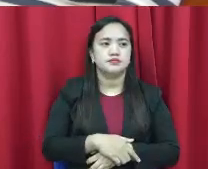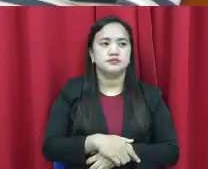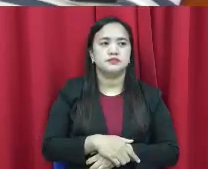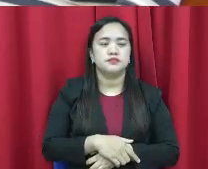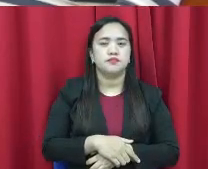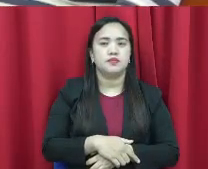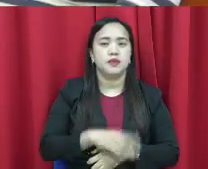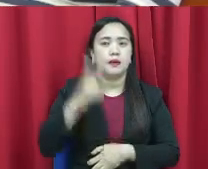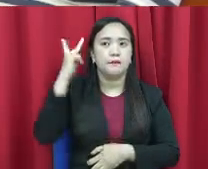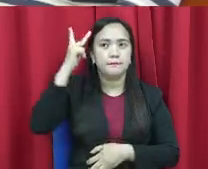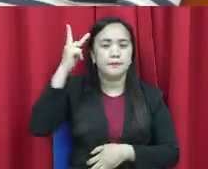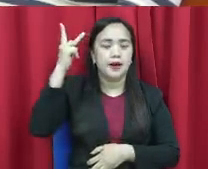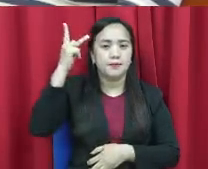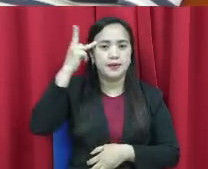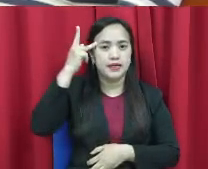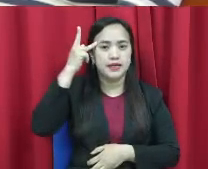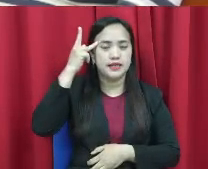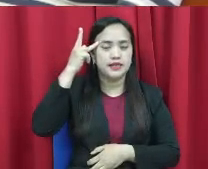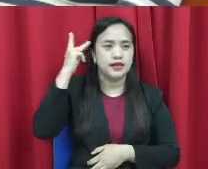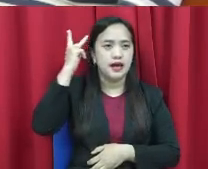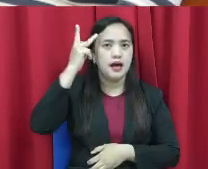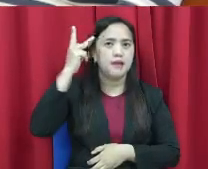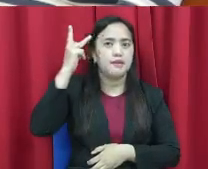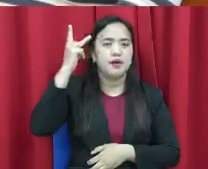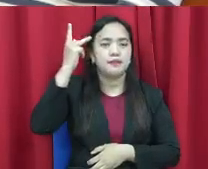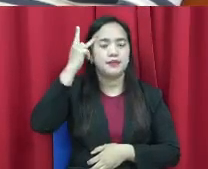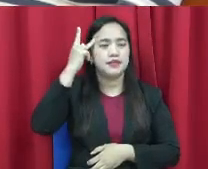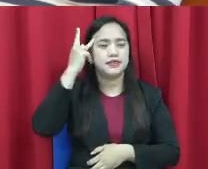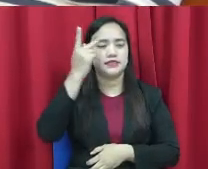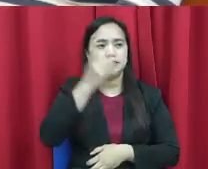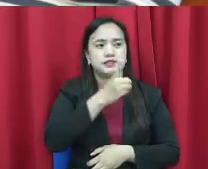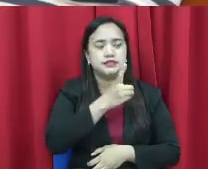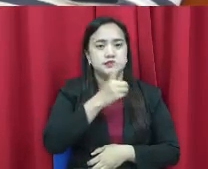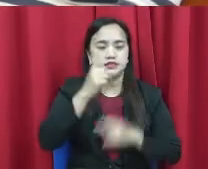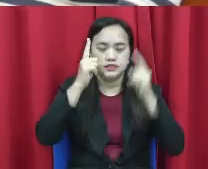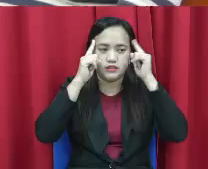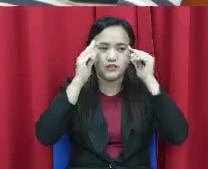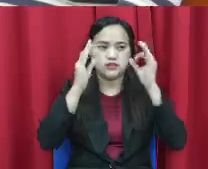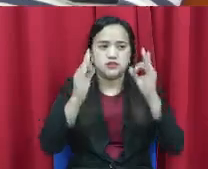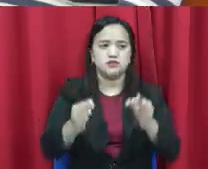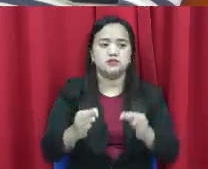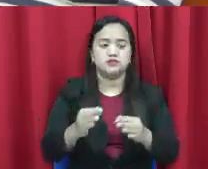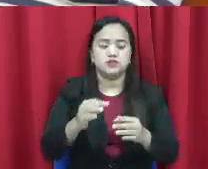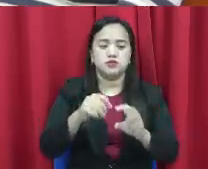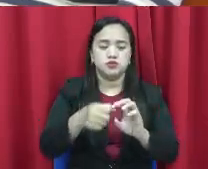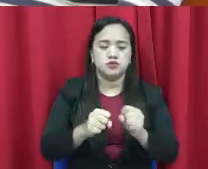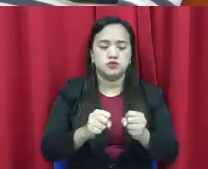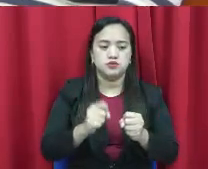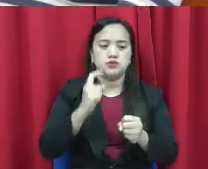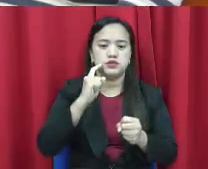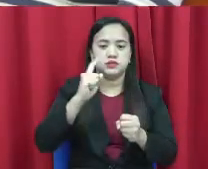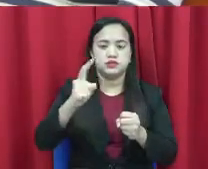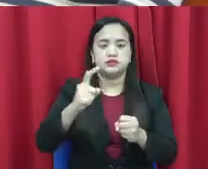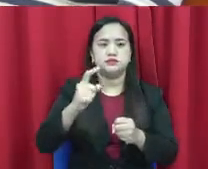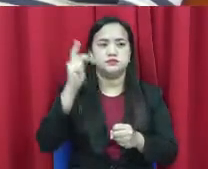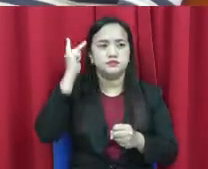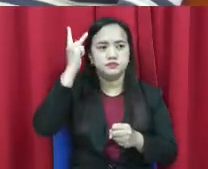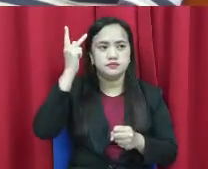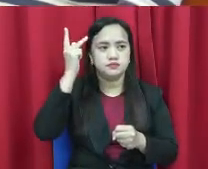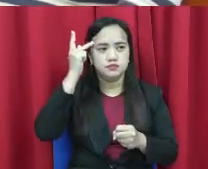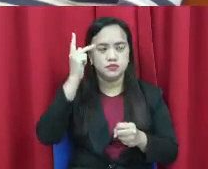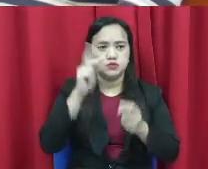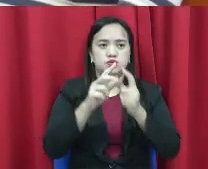decision Okay so gumawa ako ng personal decision at ipinahayag ko ito publicly hindi lamang sa church sa